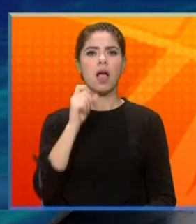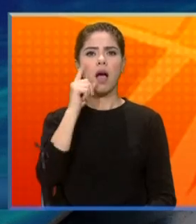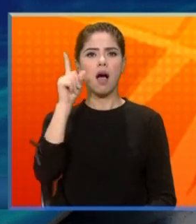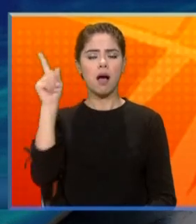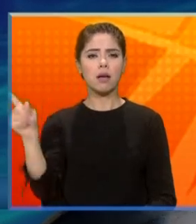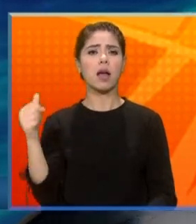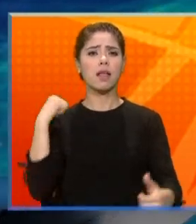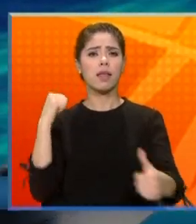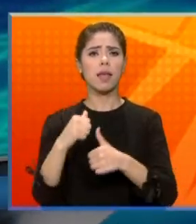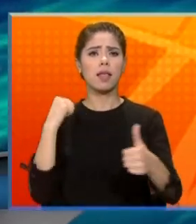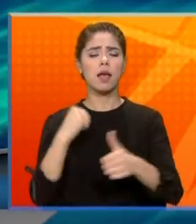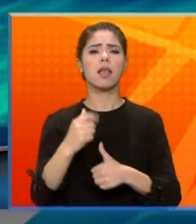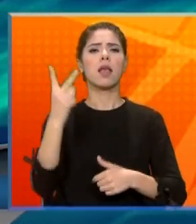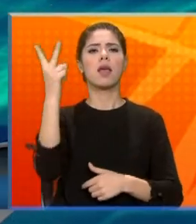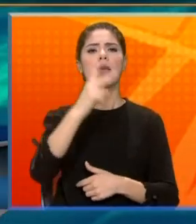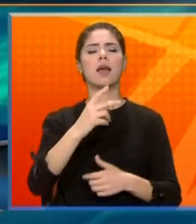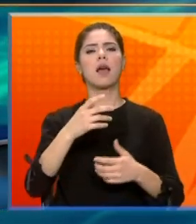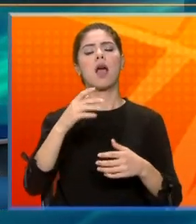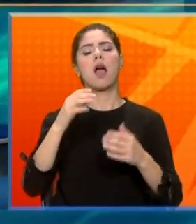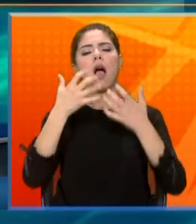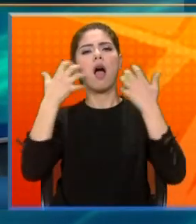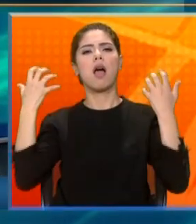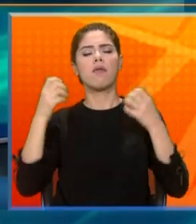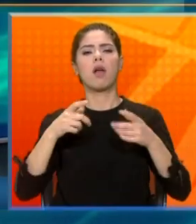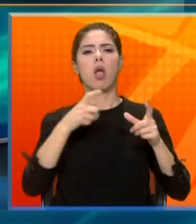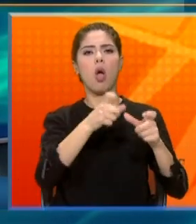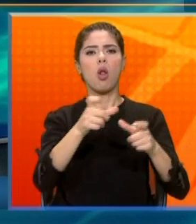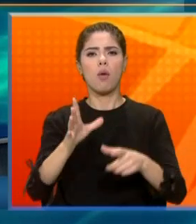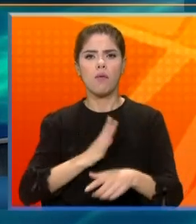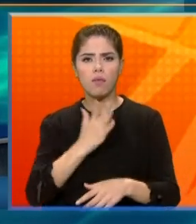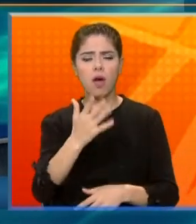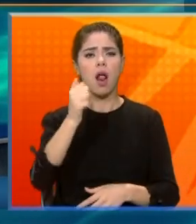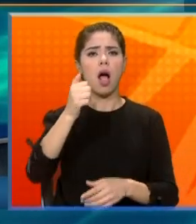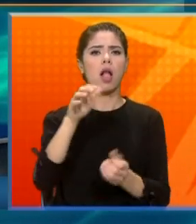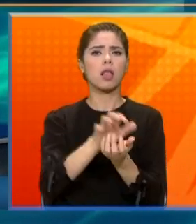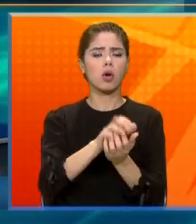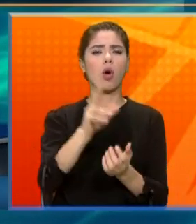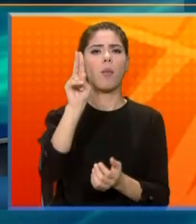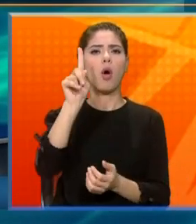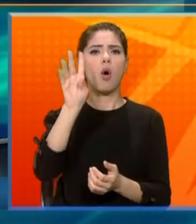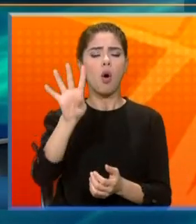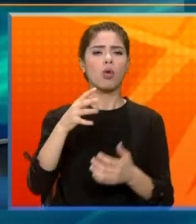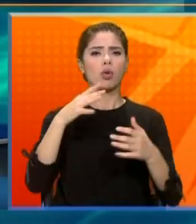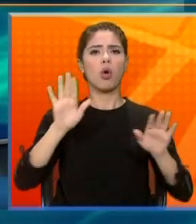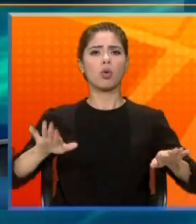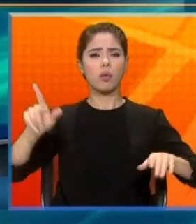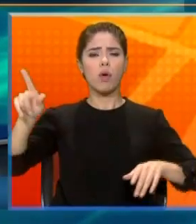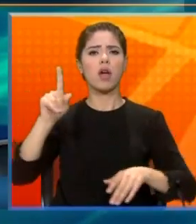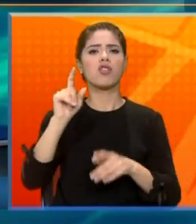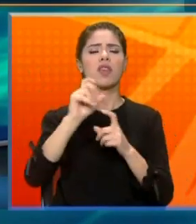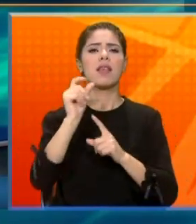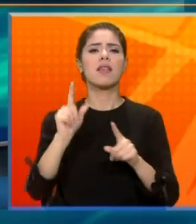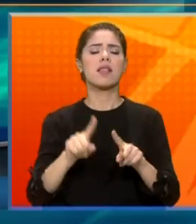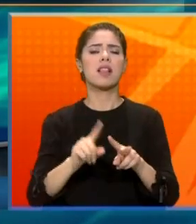Başkent peş peşe ikinci kez hayvan katliamlarıyla gündemde. 6 köpek, 14 güvercinin katledildiği Sincan'da